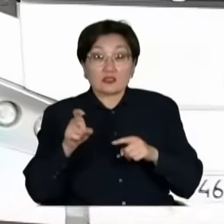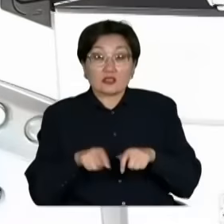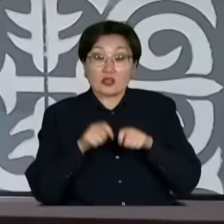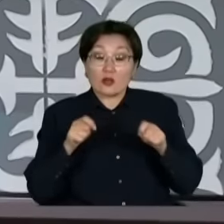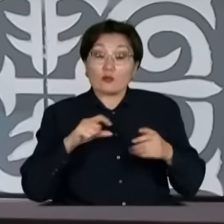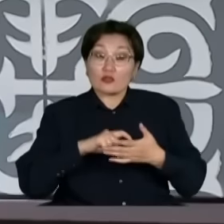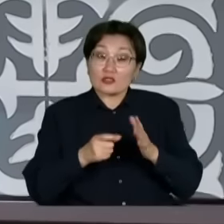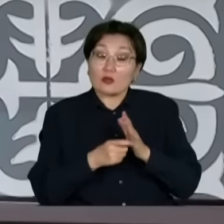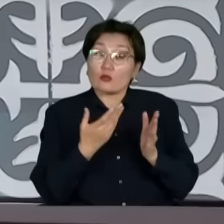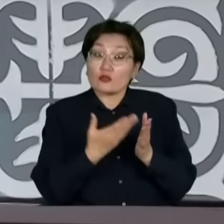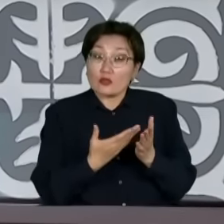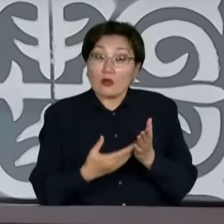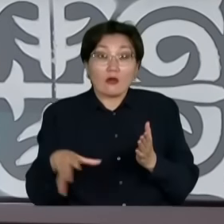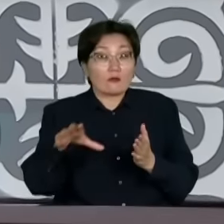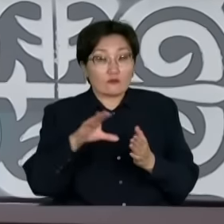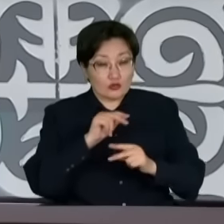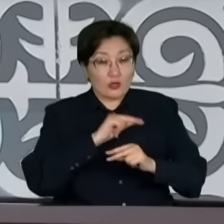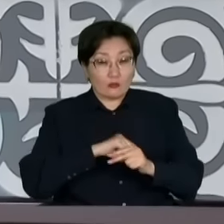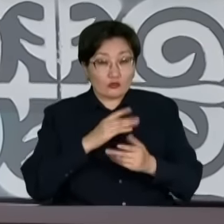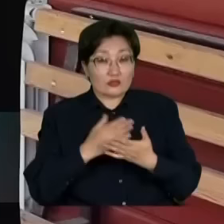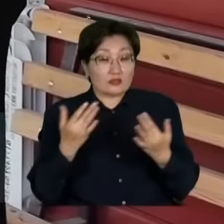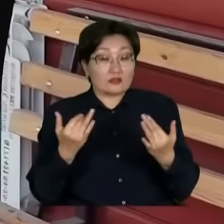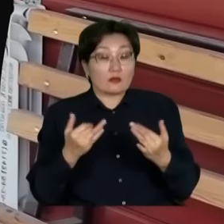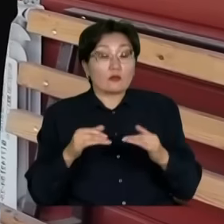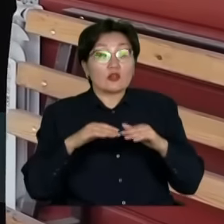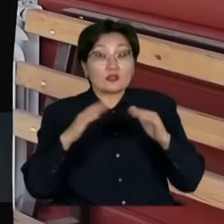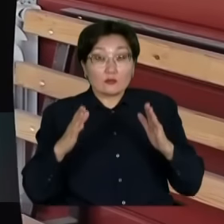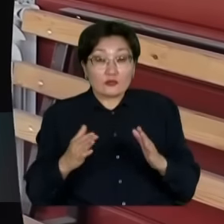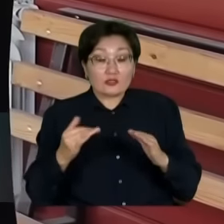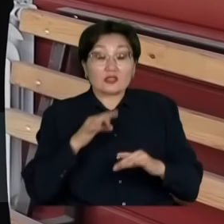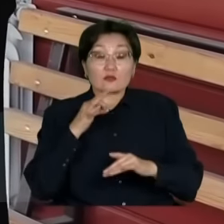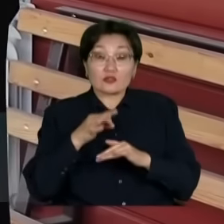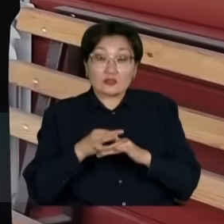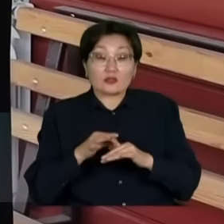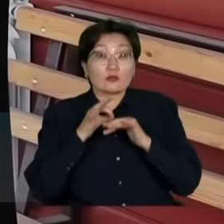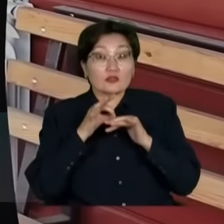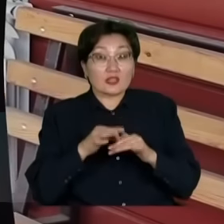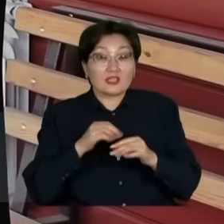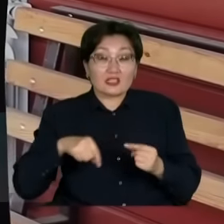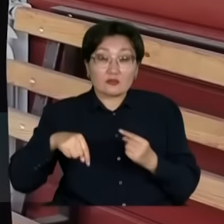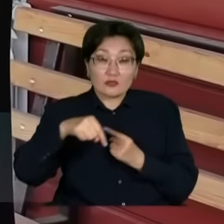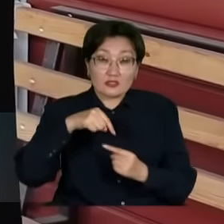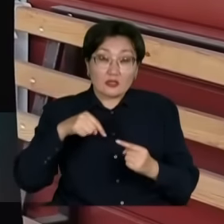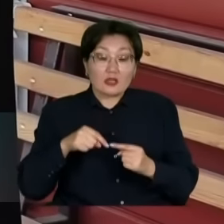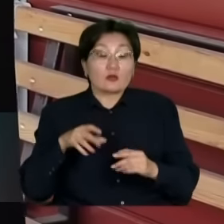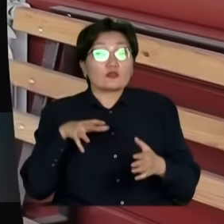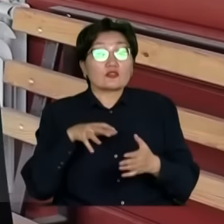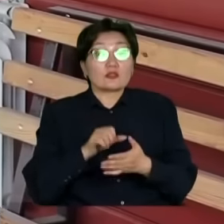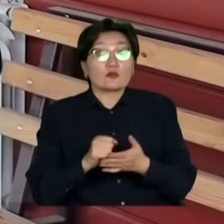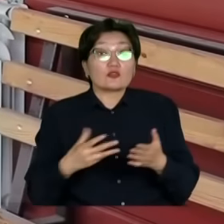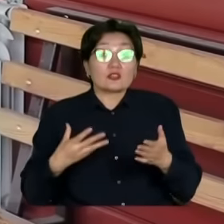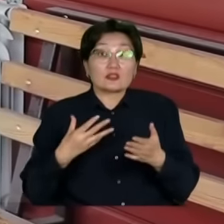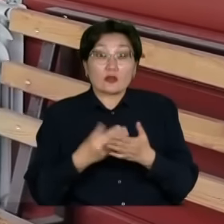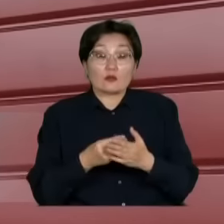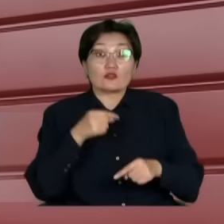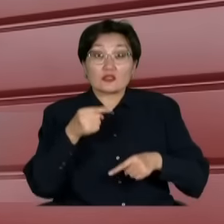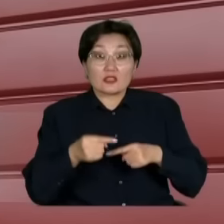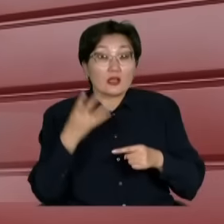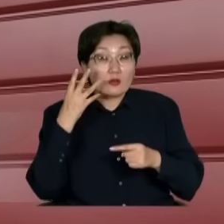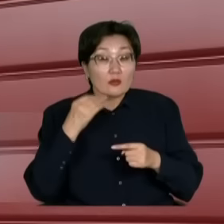помещение и показал что всё функционирует но за объект теперь ответственность несёт предприниматель аренду он платит исправно А когда